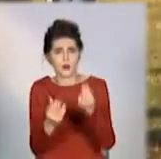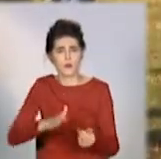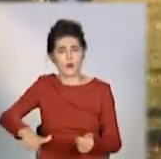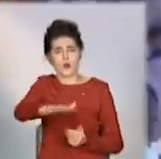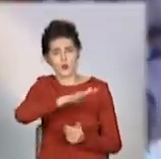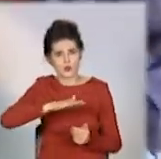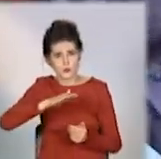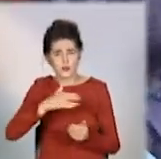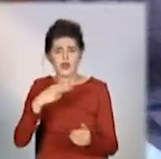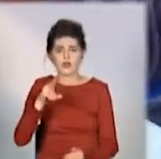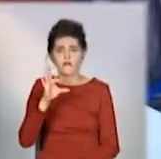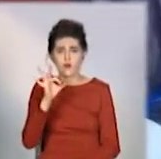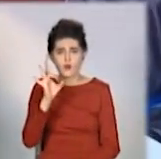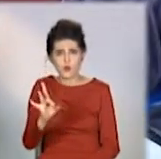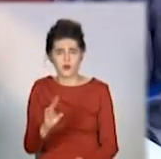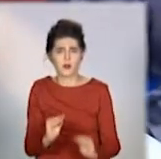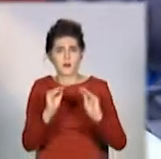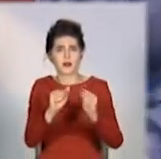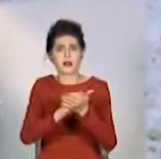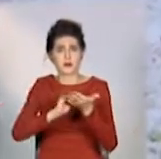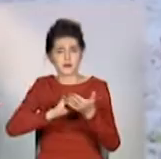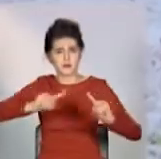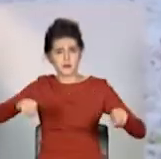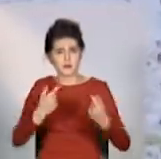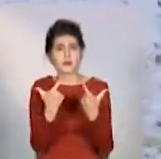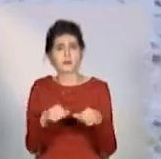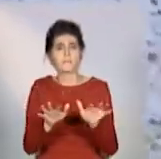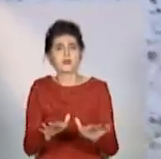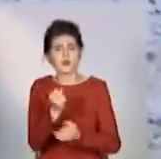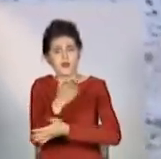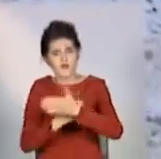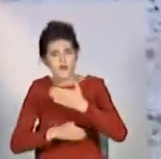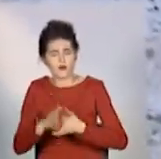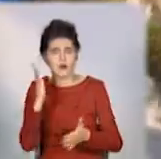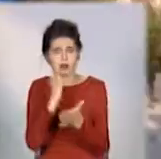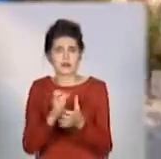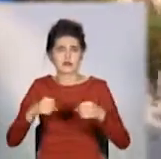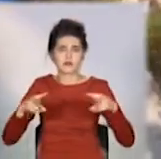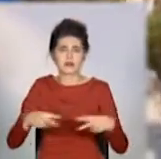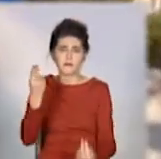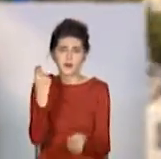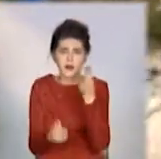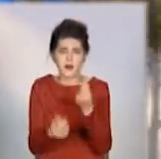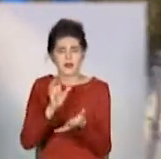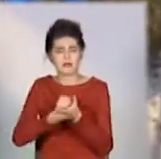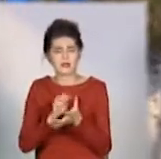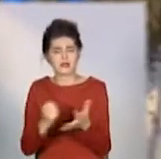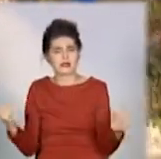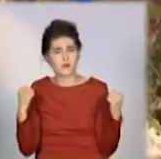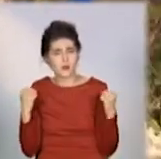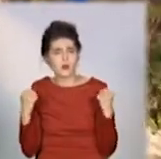на подвір'ї Східного центру реабілітації людей з інвалідністю тепер є де і погратися, і спортом